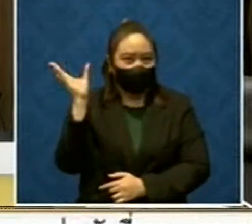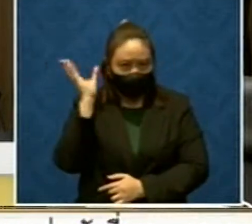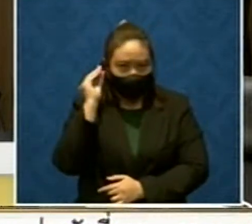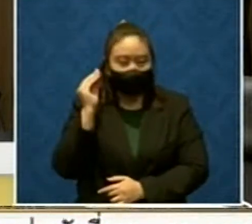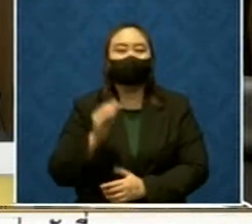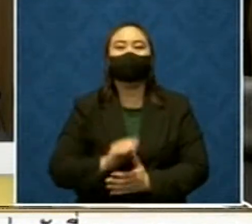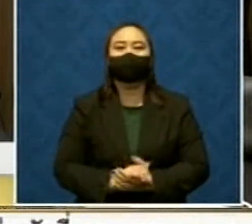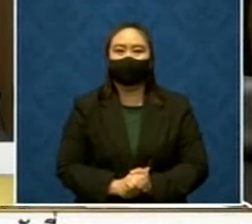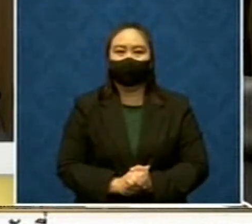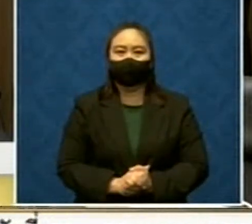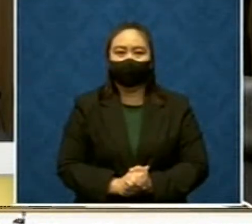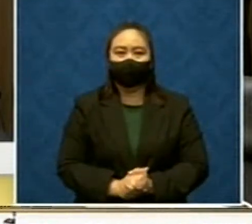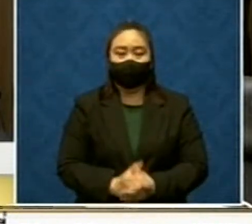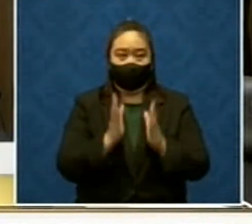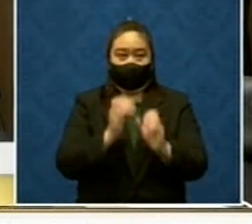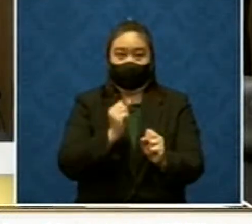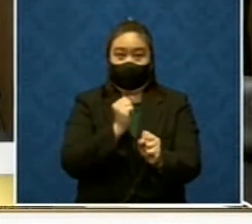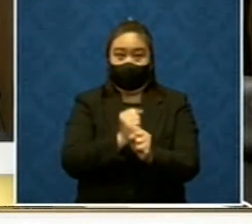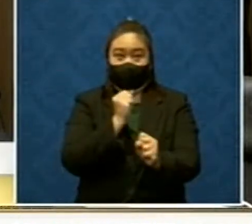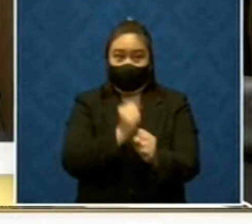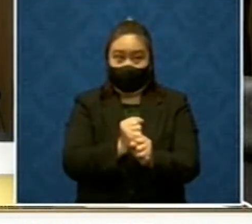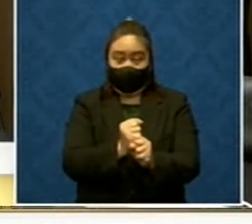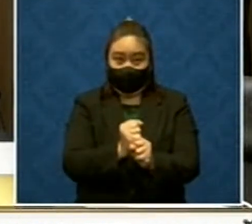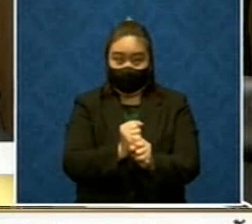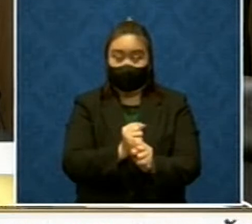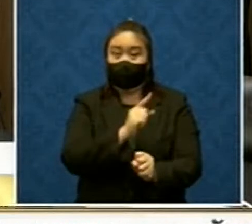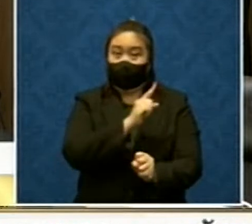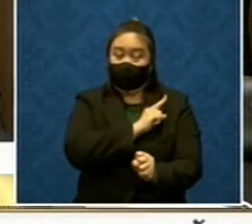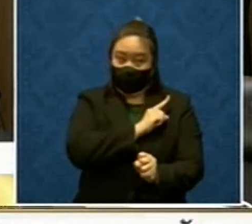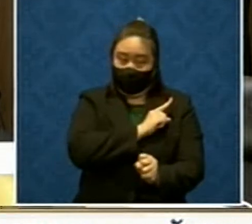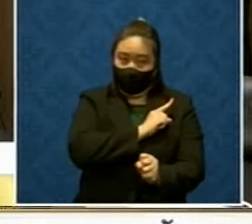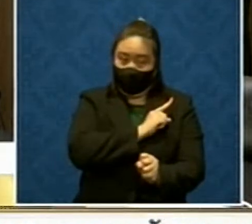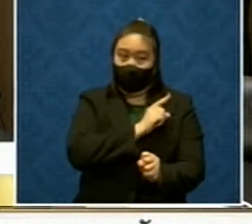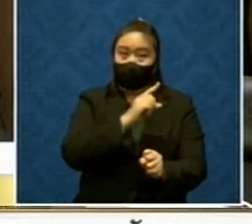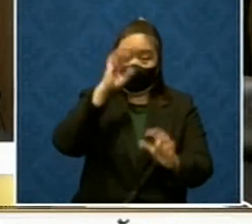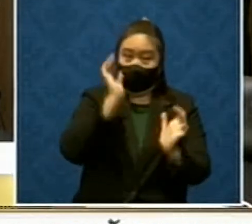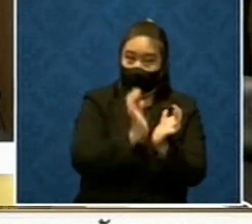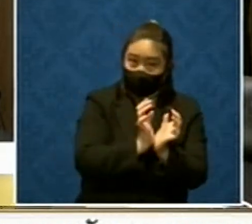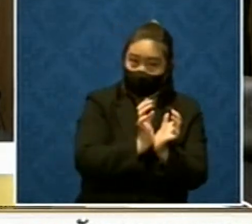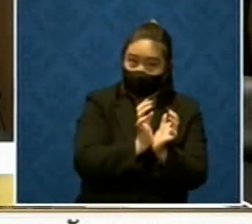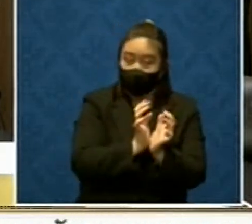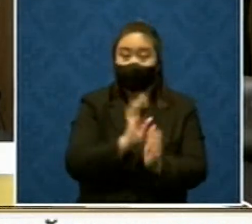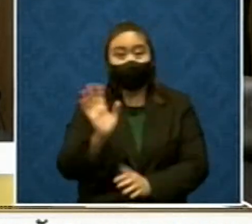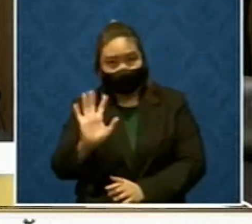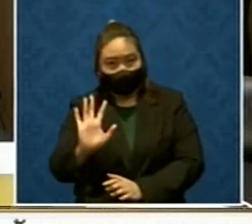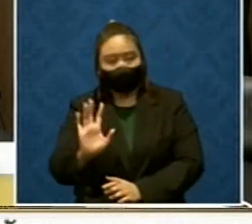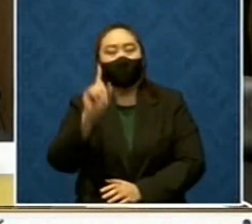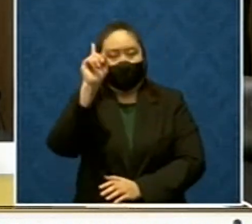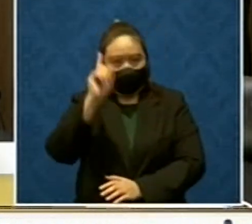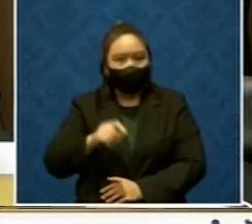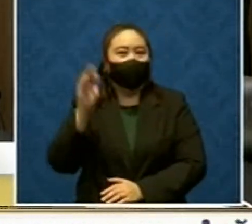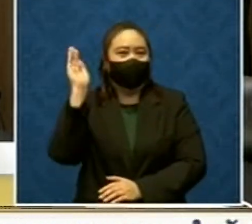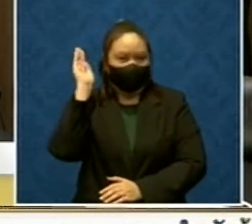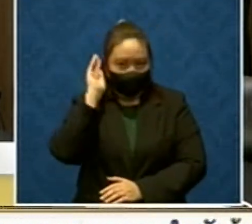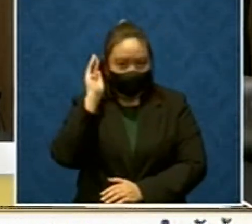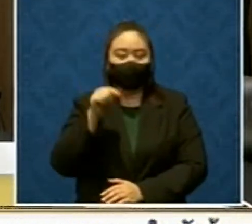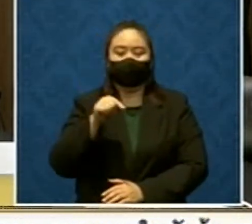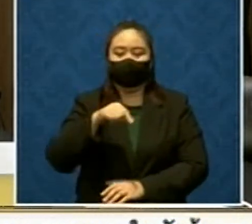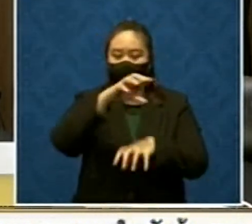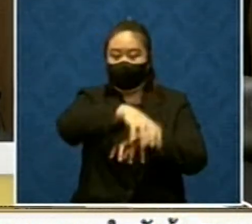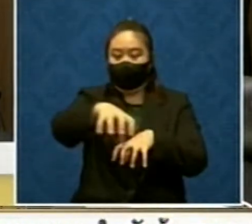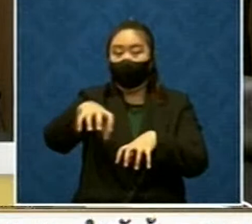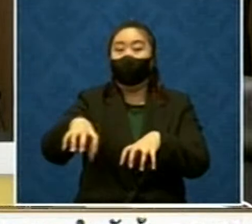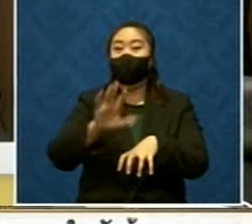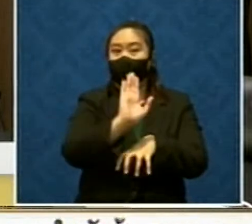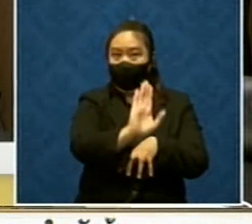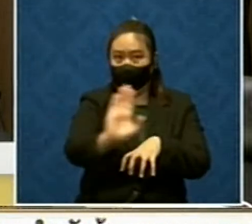คนที่อยู่ในหน้าที่รวมทั้งคนไม่อยู่ในหน้าที่ต้องฟังเรื่ององค์กรของท่านเ